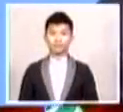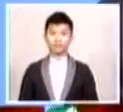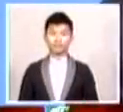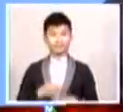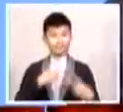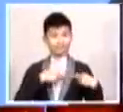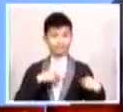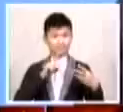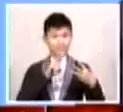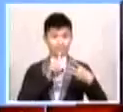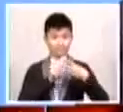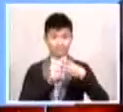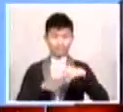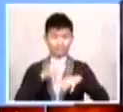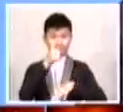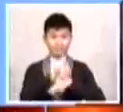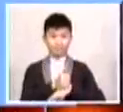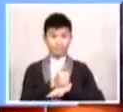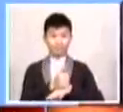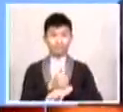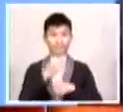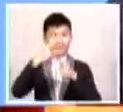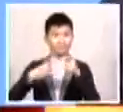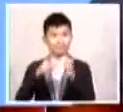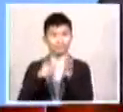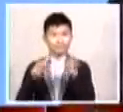蔡主席3年来带领民进党